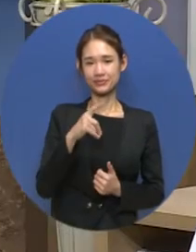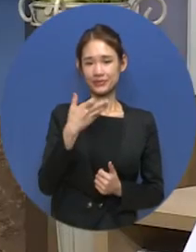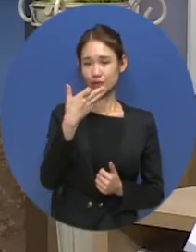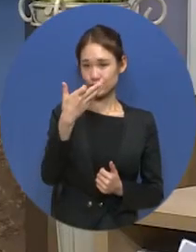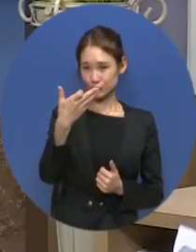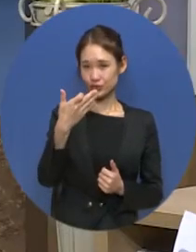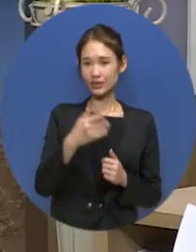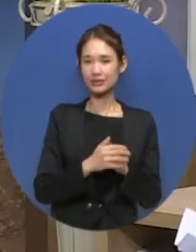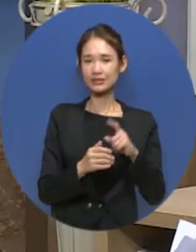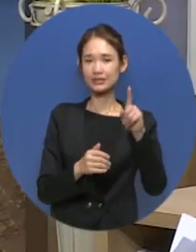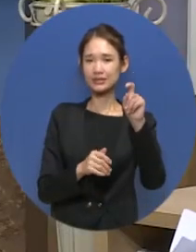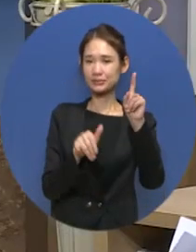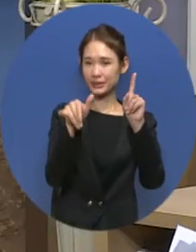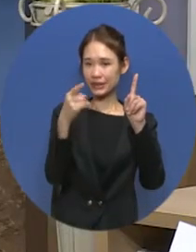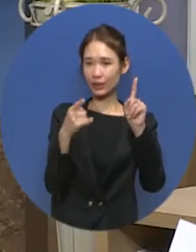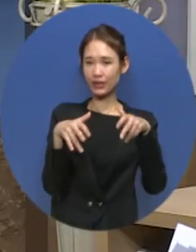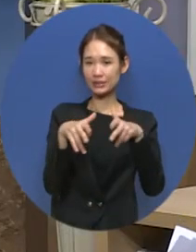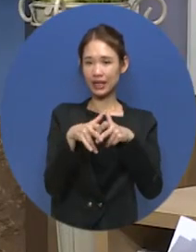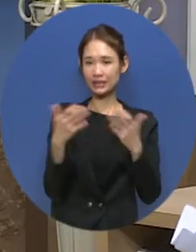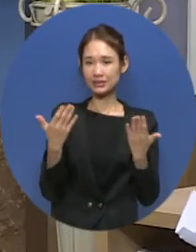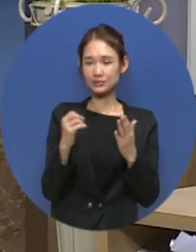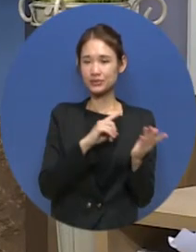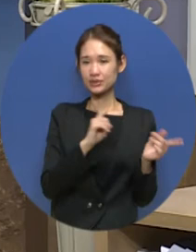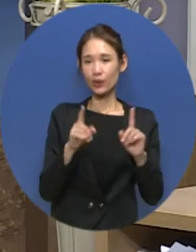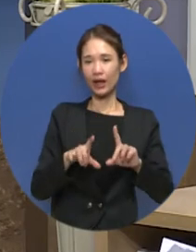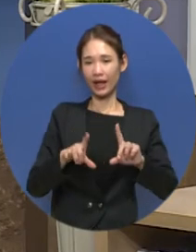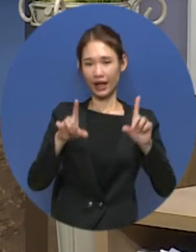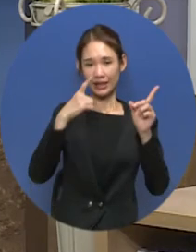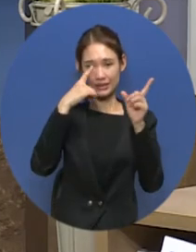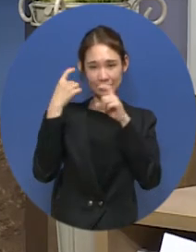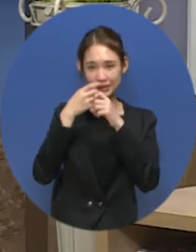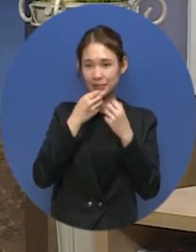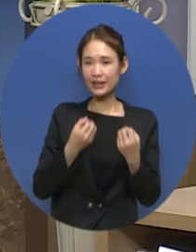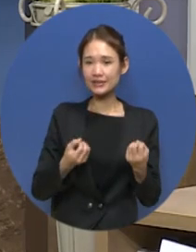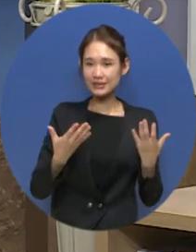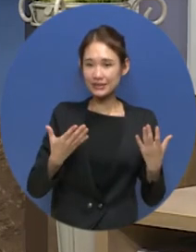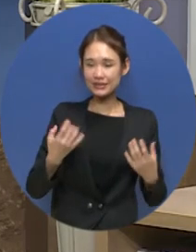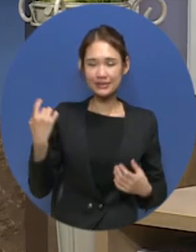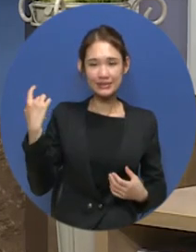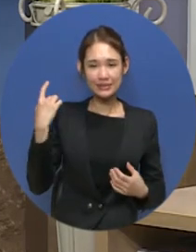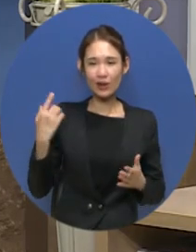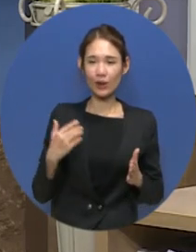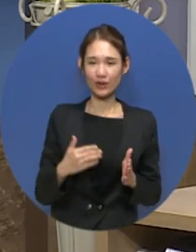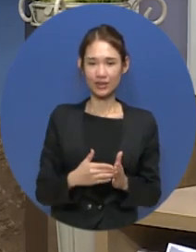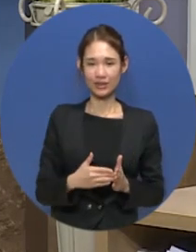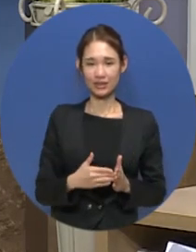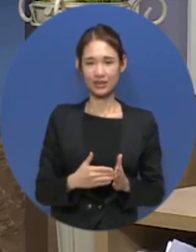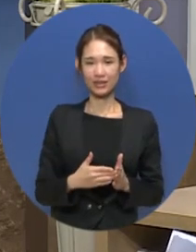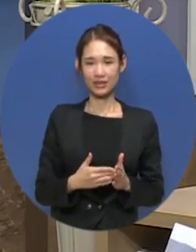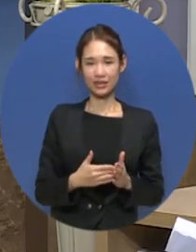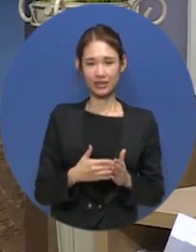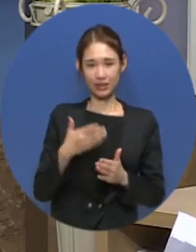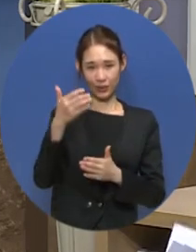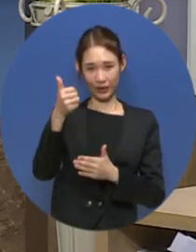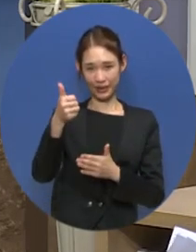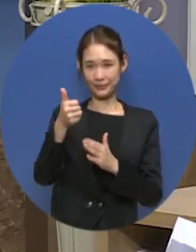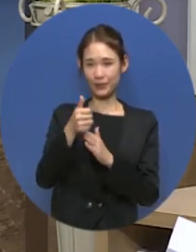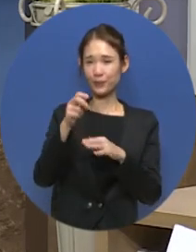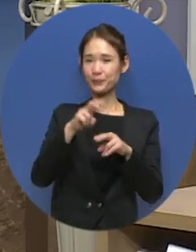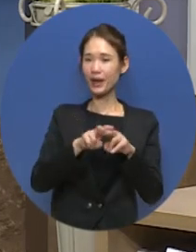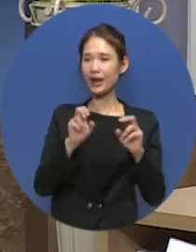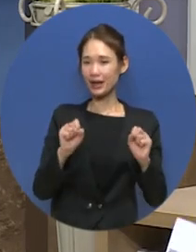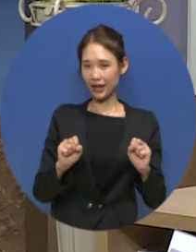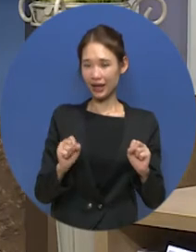2019년에 제11회 장애인 직업재활의 날 기념식을 진행하셨다고 들었는데요. 회장님도 이제 그 자리에 계셨을 것